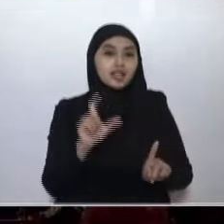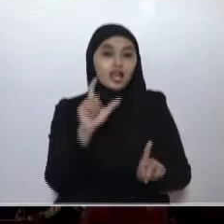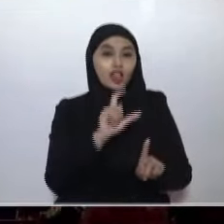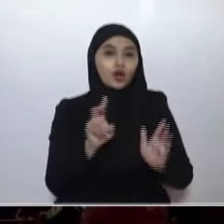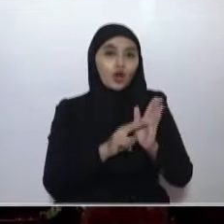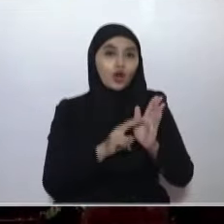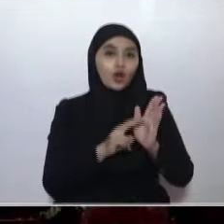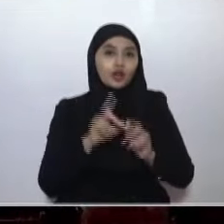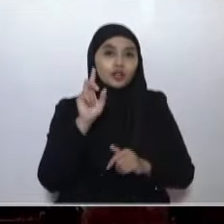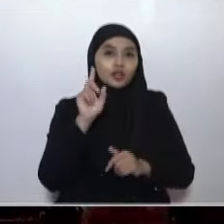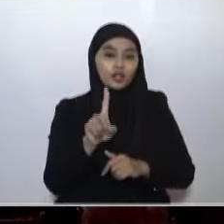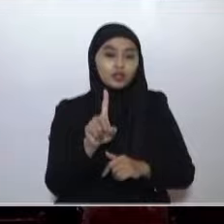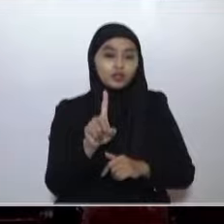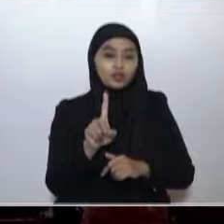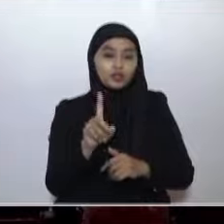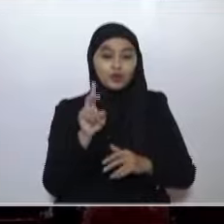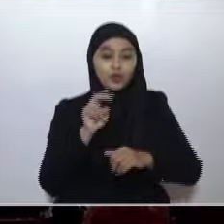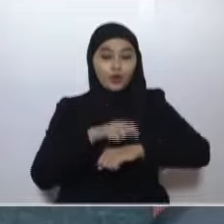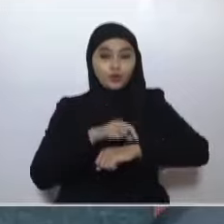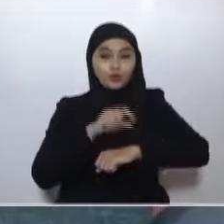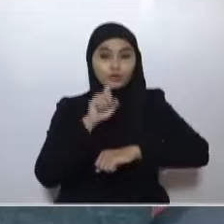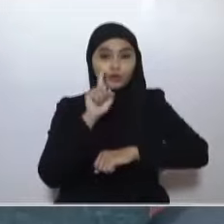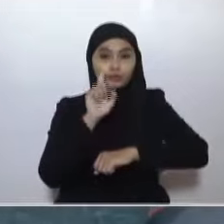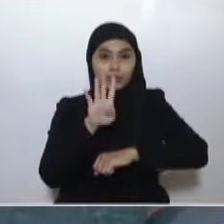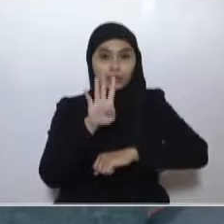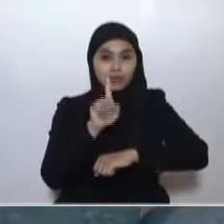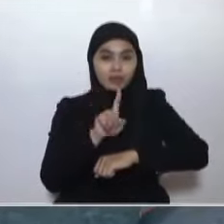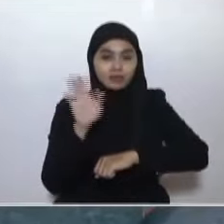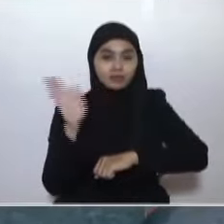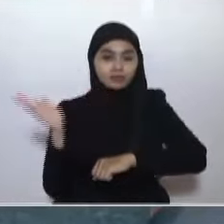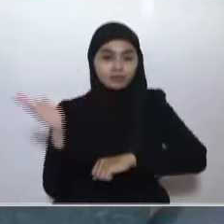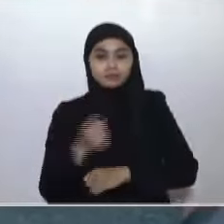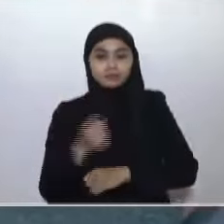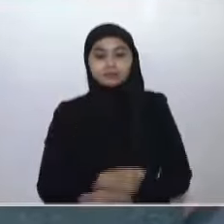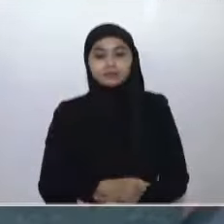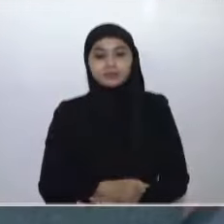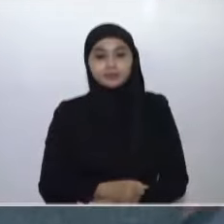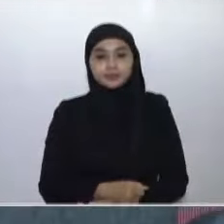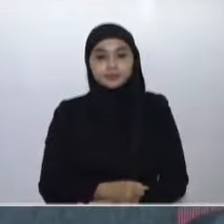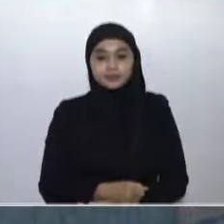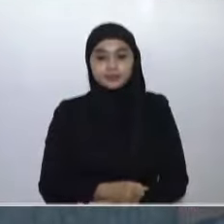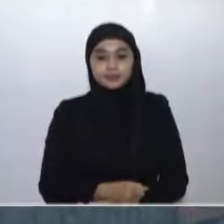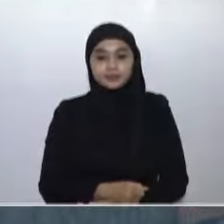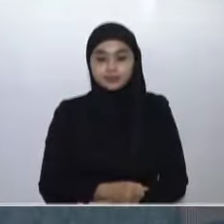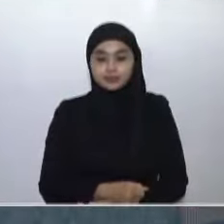nomor urut sat waktunya 4 menit dimulai dari Anda berbicara